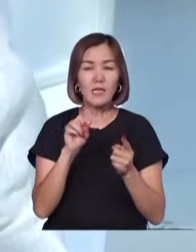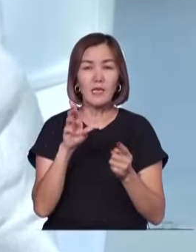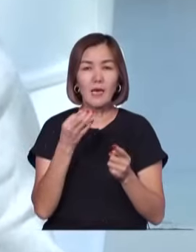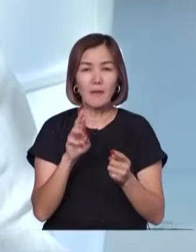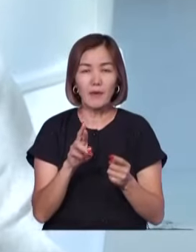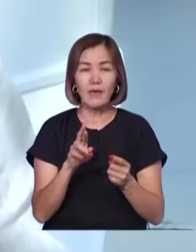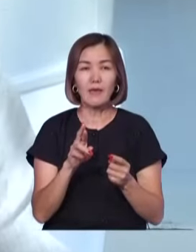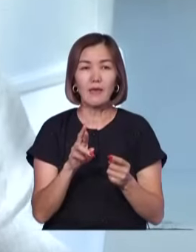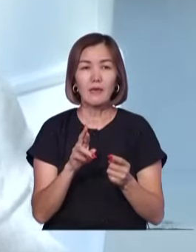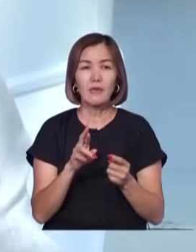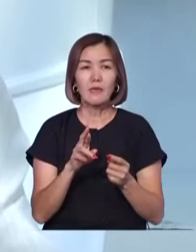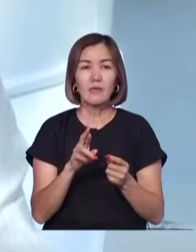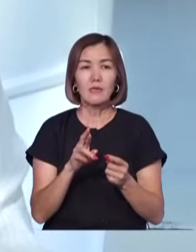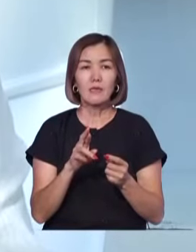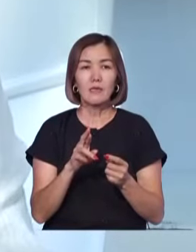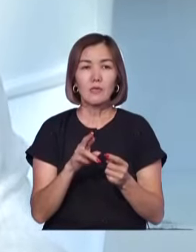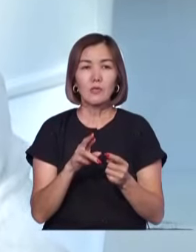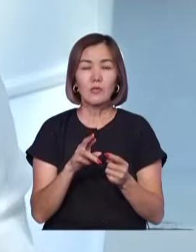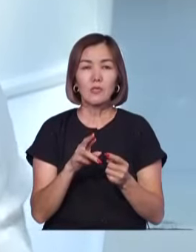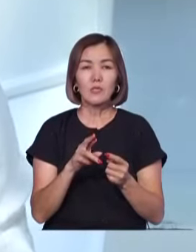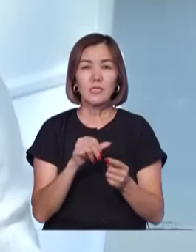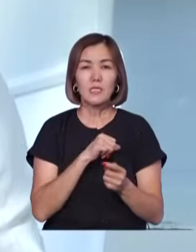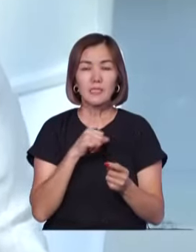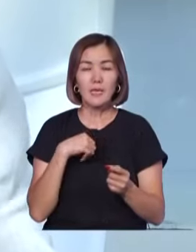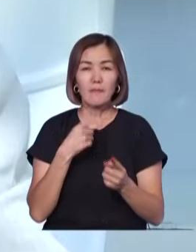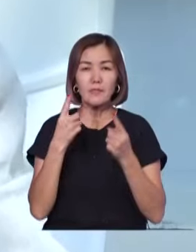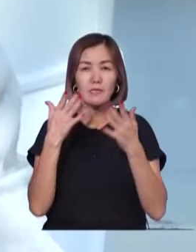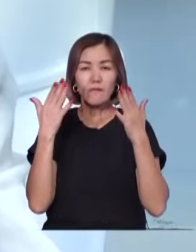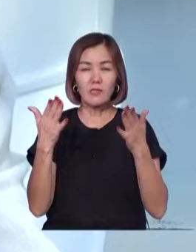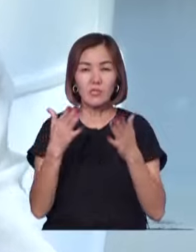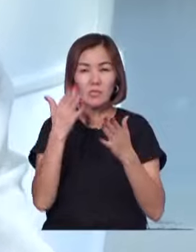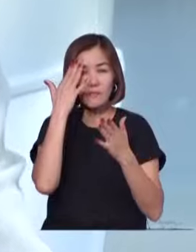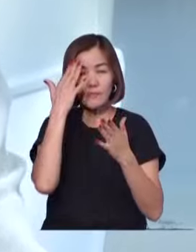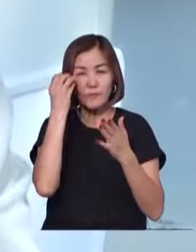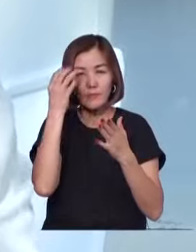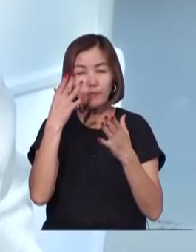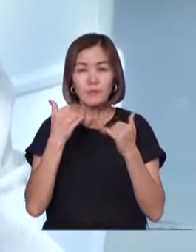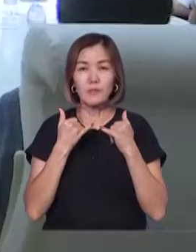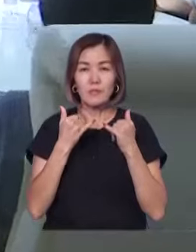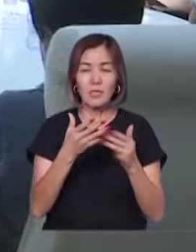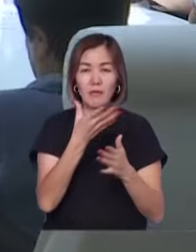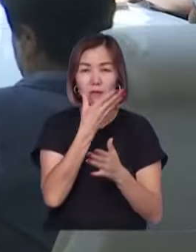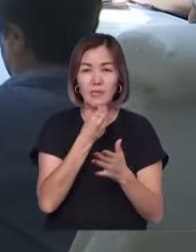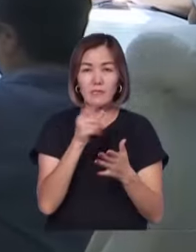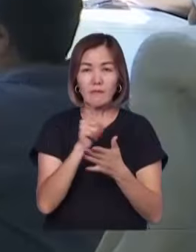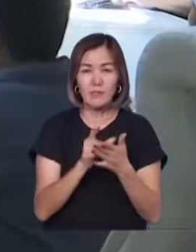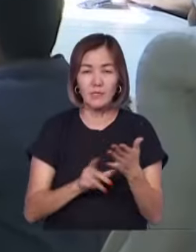что эти чудные строки вложил в уста Великого поэта сам Всевышний содержатель и фа